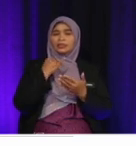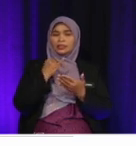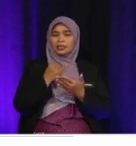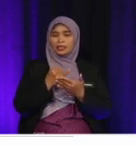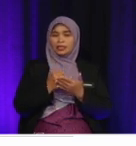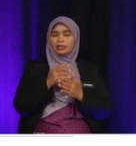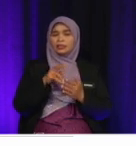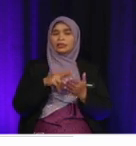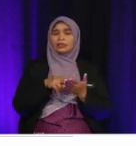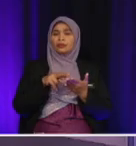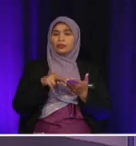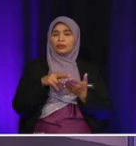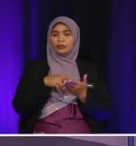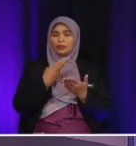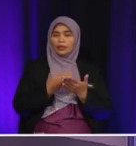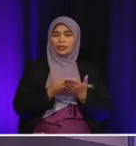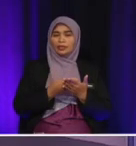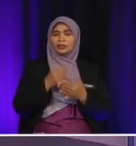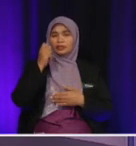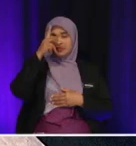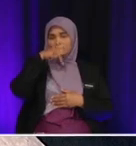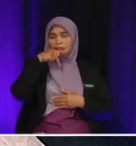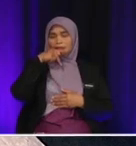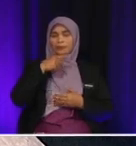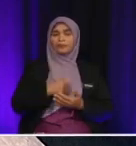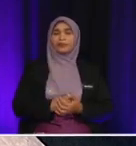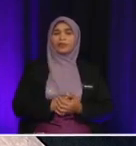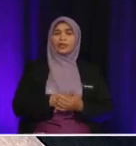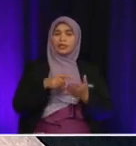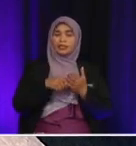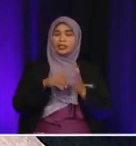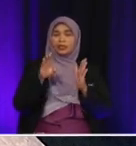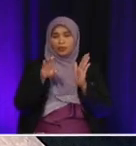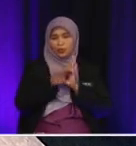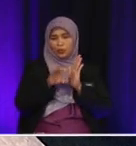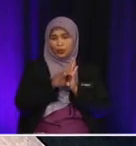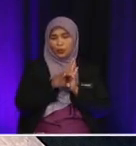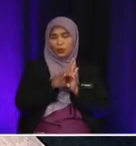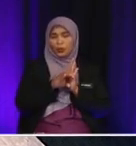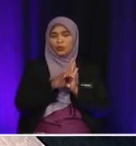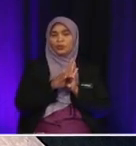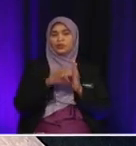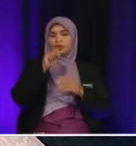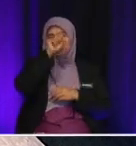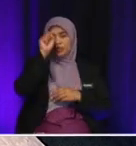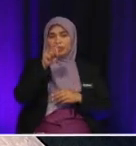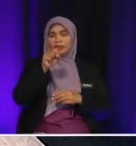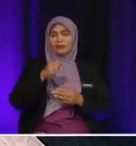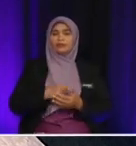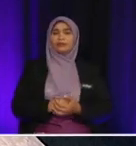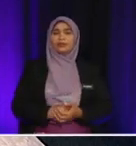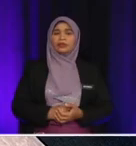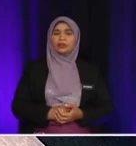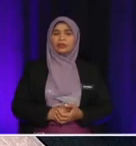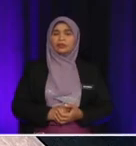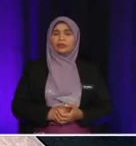keruntuhan akhlak itu di antara contoh sosalan kalau kata hikmah a terus boleh buat dua poin Ustazah bergantung kepada